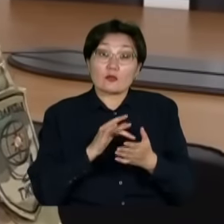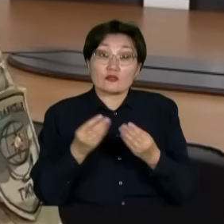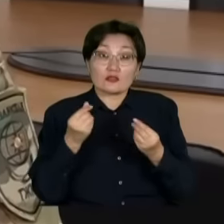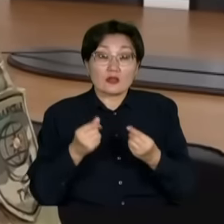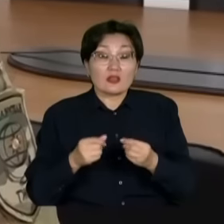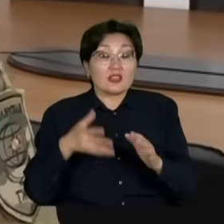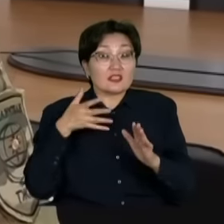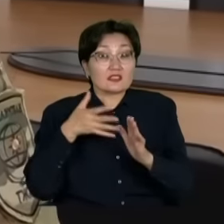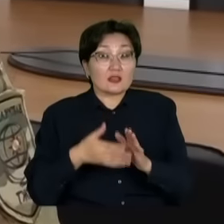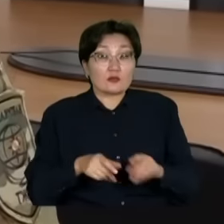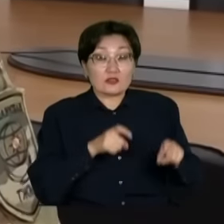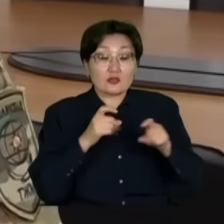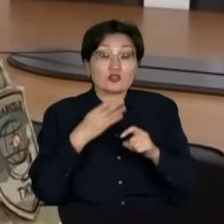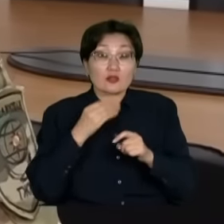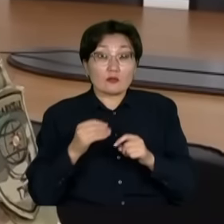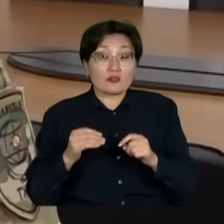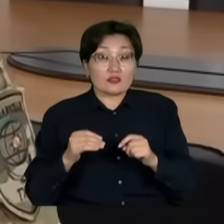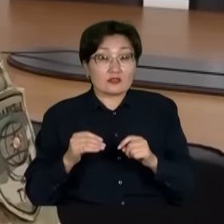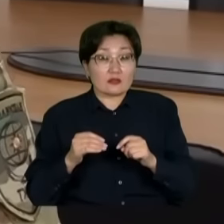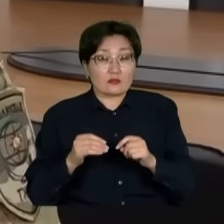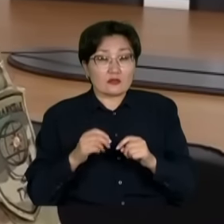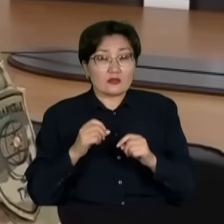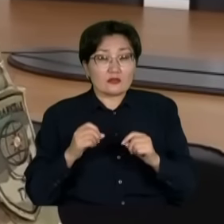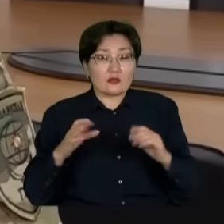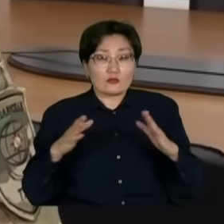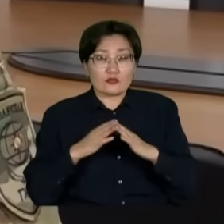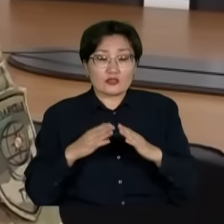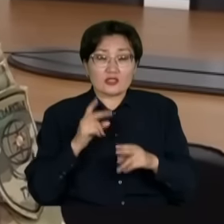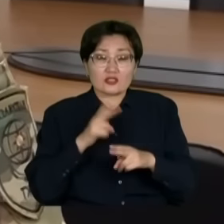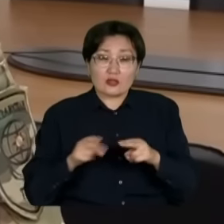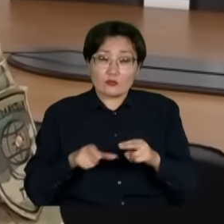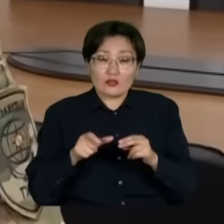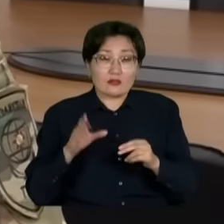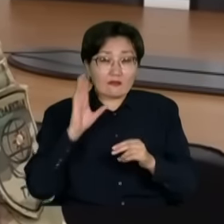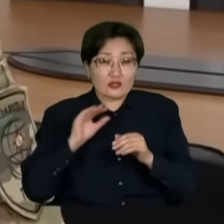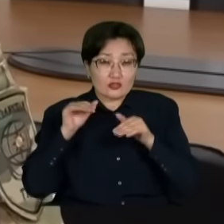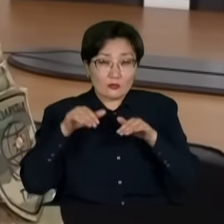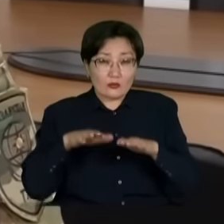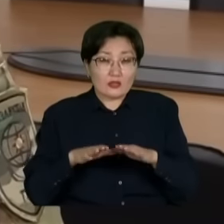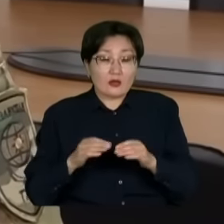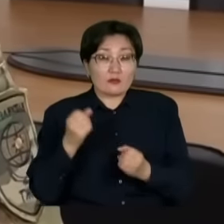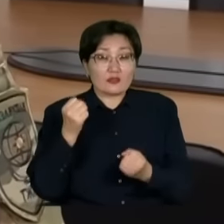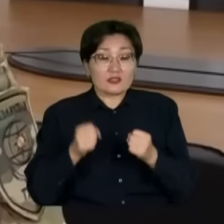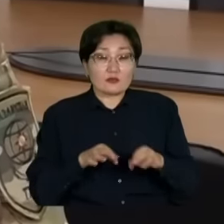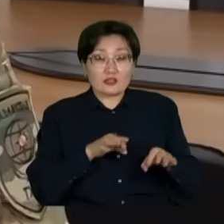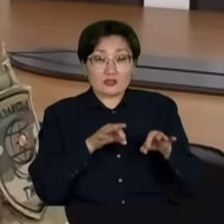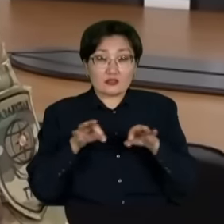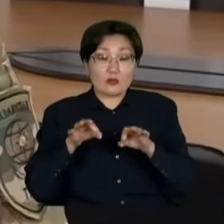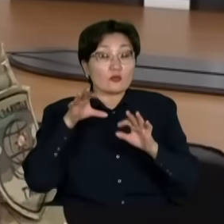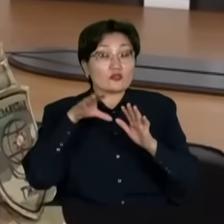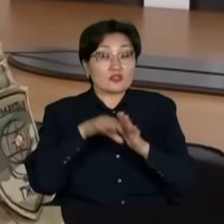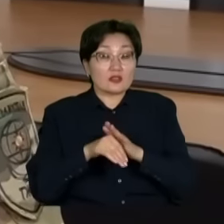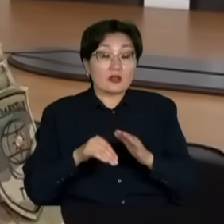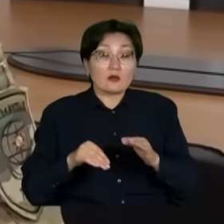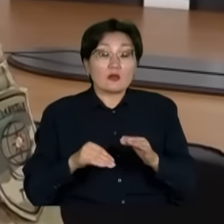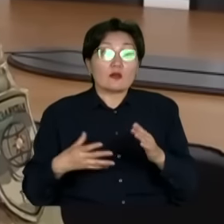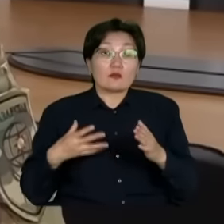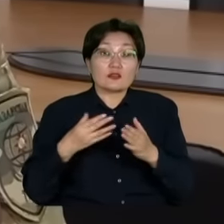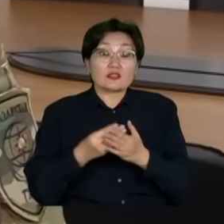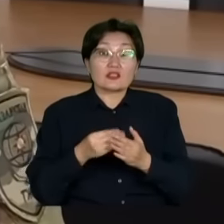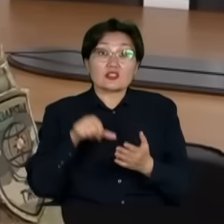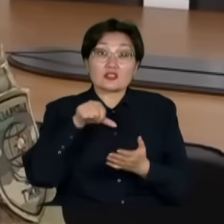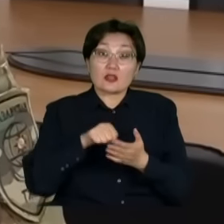перевозку собственного имущества а также переезда на железнодорожном водном автомобильном транспорте включая проезда членов